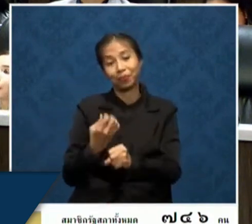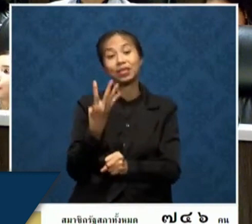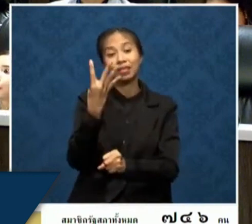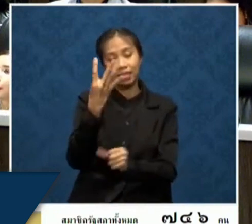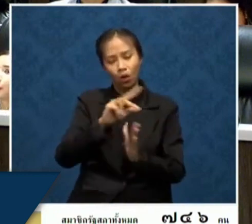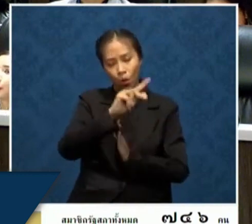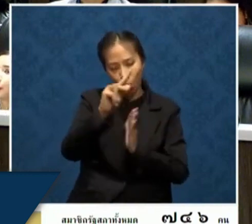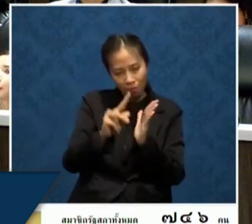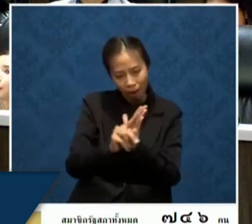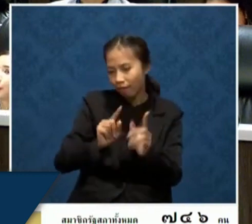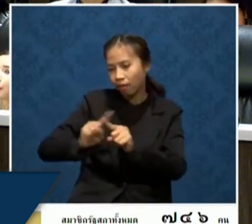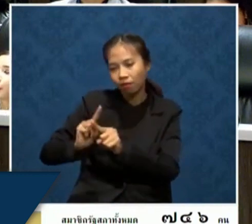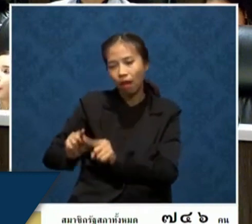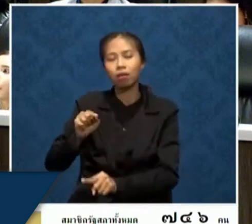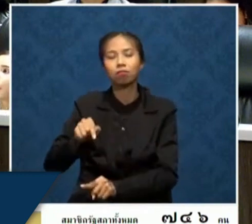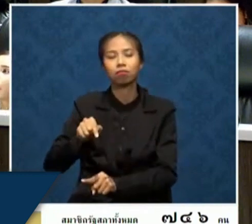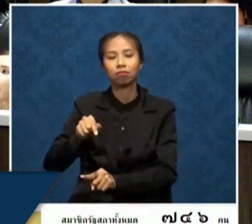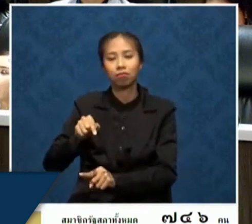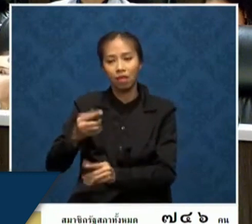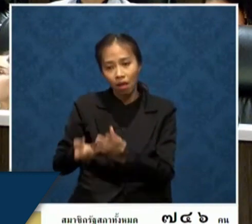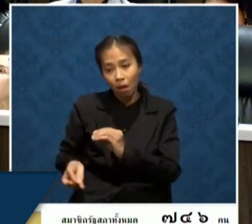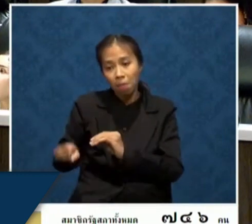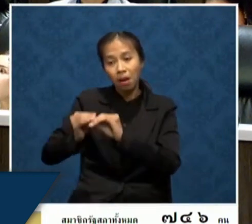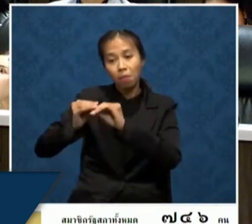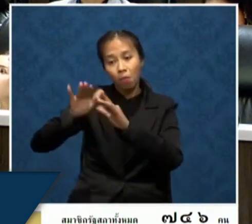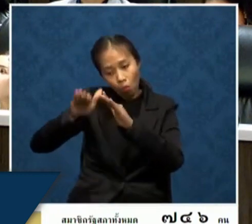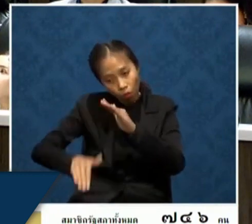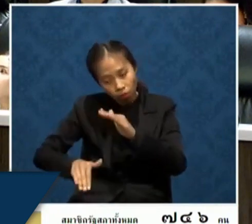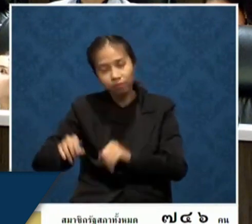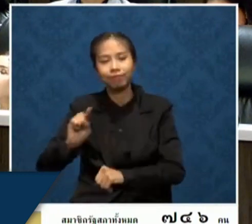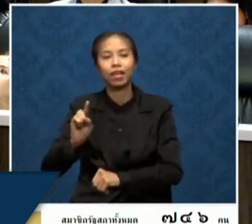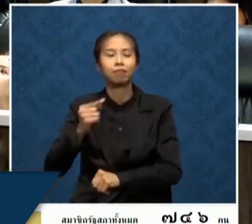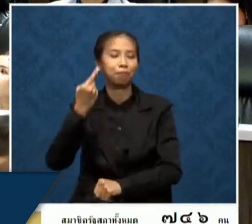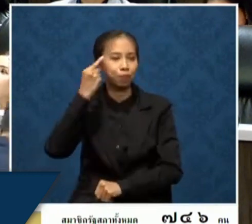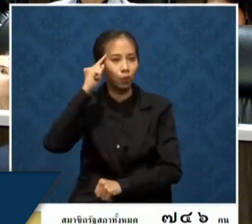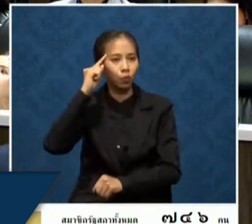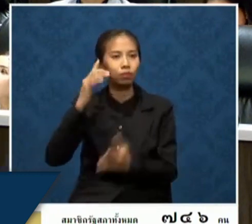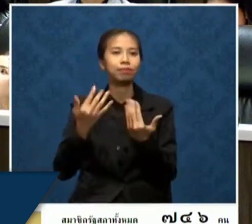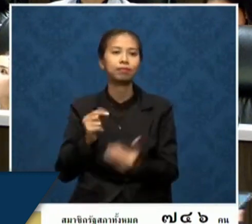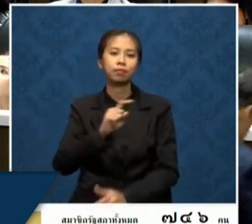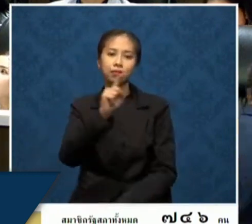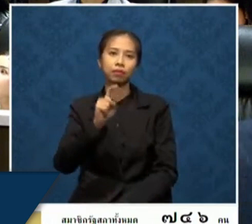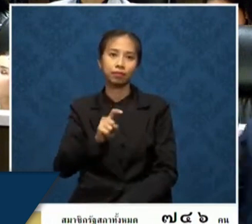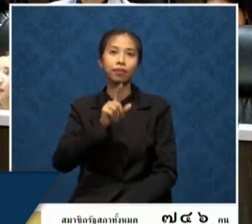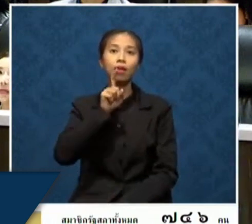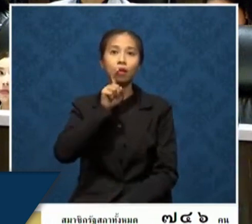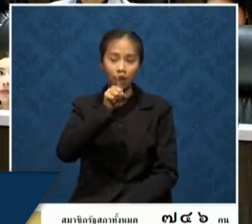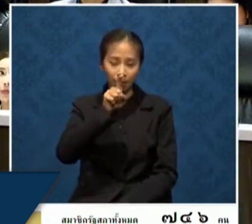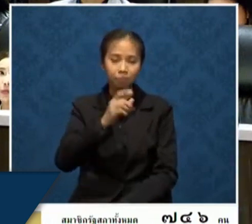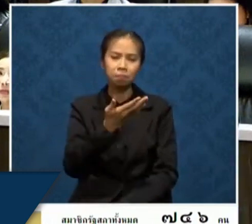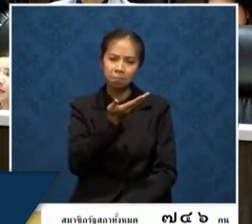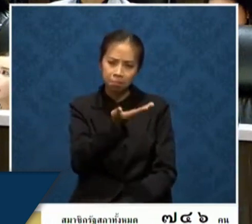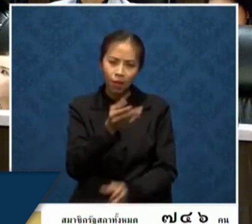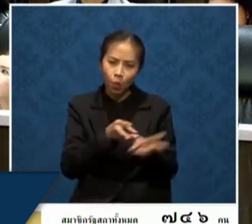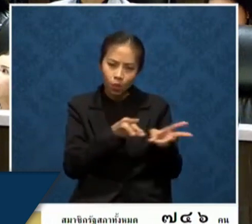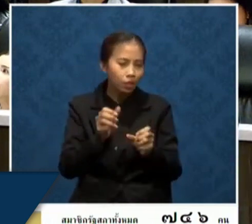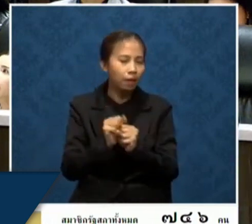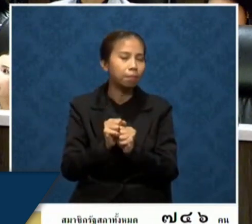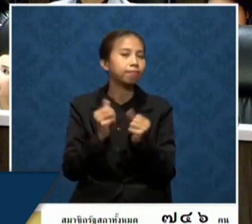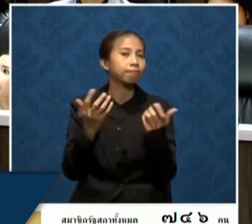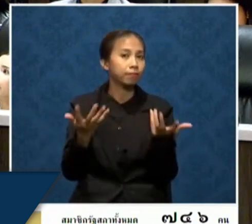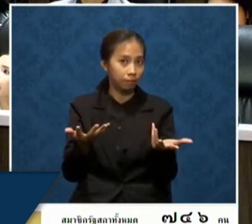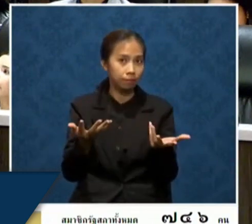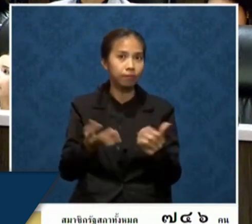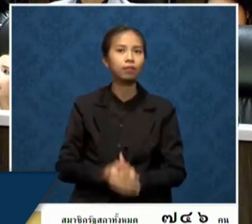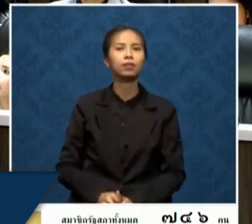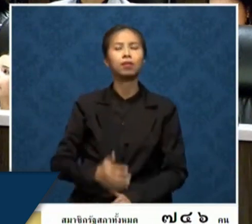เบียบใบอนุญาตในยุคของท่านจะเพิ่มขึ้นหรือลดลงดังนั้นคำถามสำคัญคือท่านมีแนวทางอย่างไร